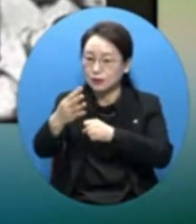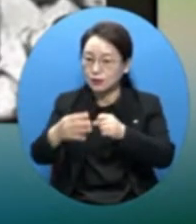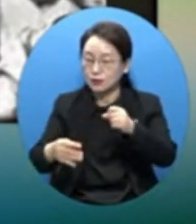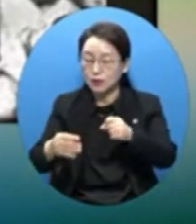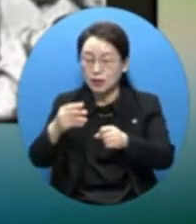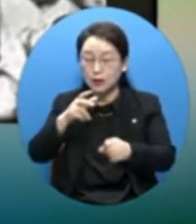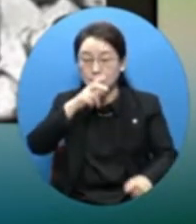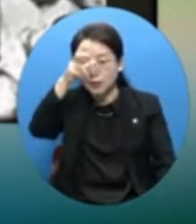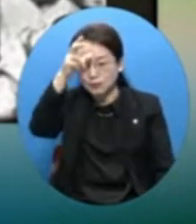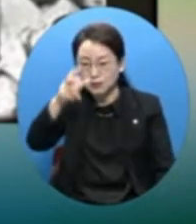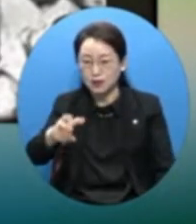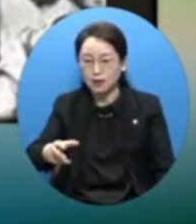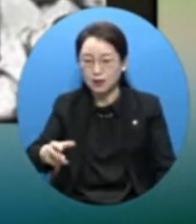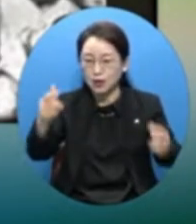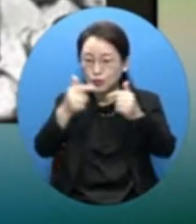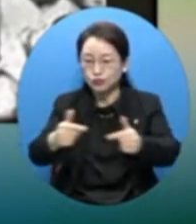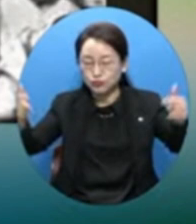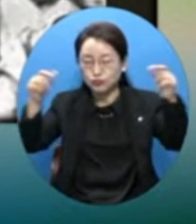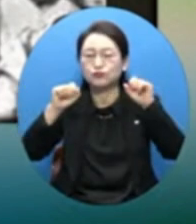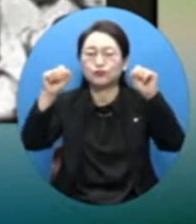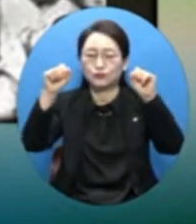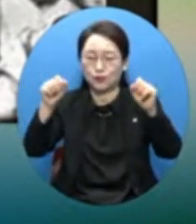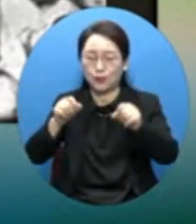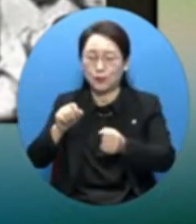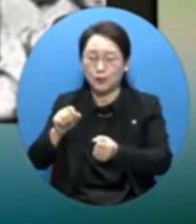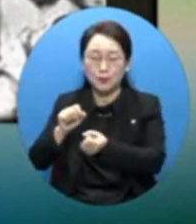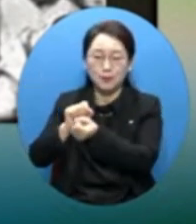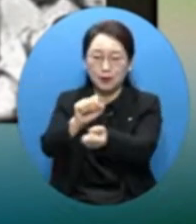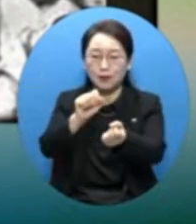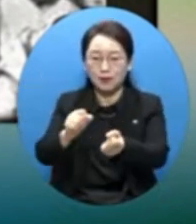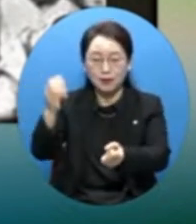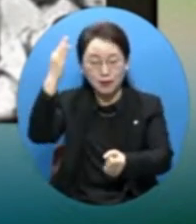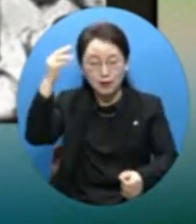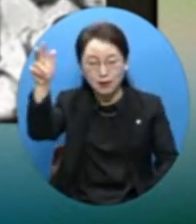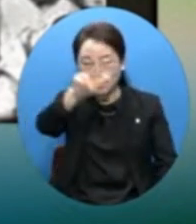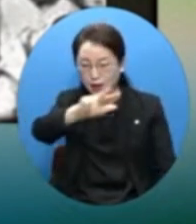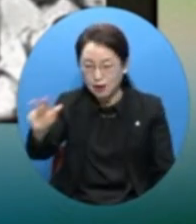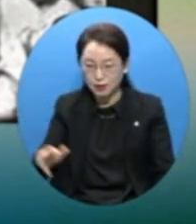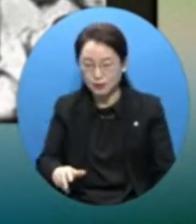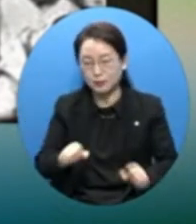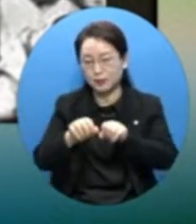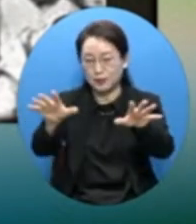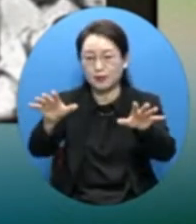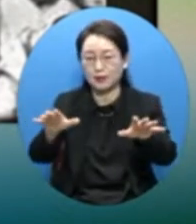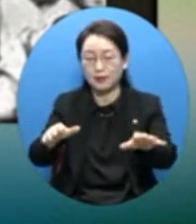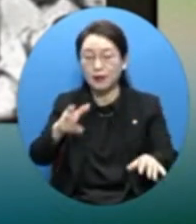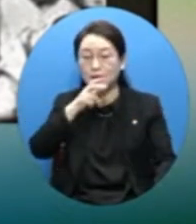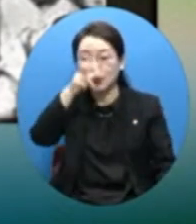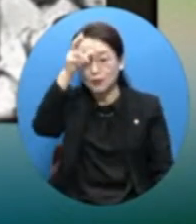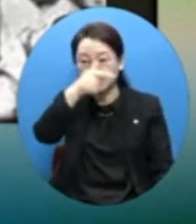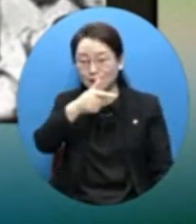평양 대붕운동으로 이어져서 온 한국을 뒤덮게 된 것입니다. 평양 대붕운동은